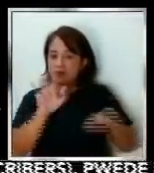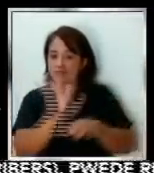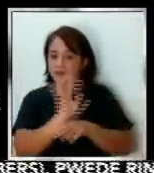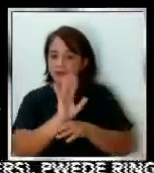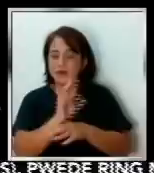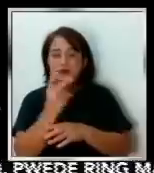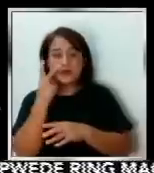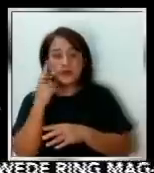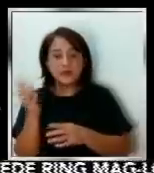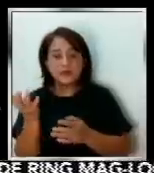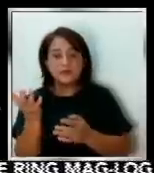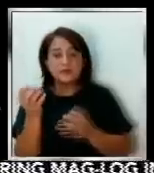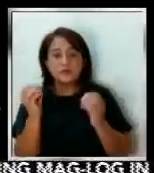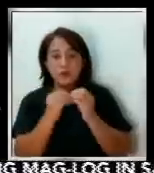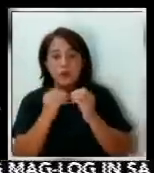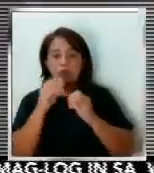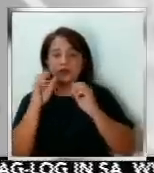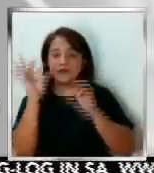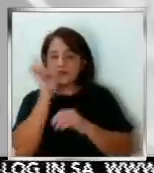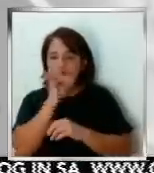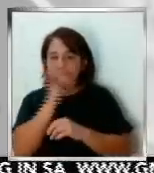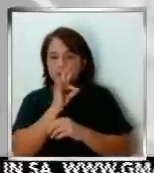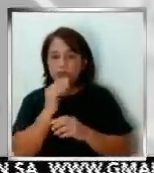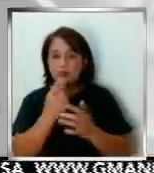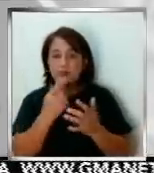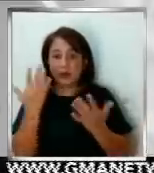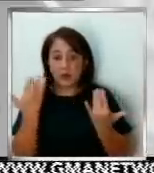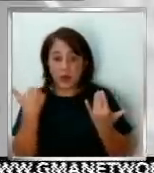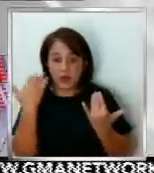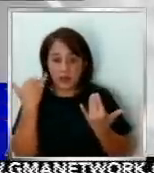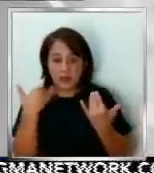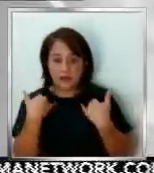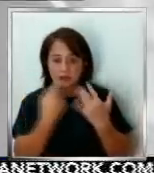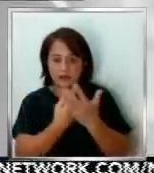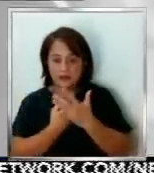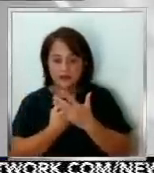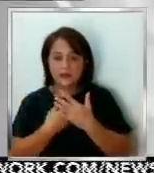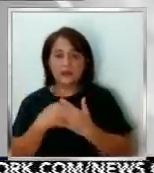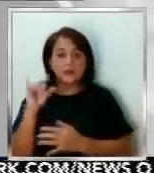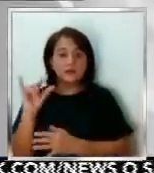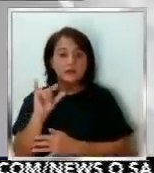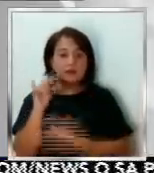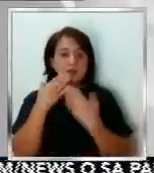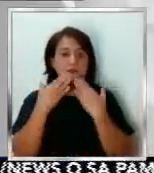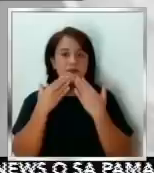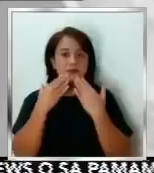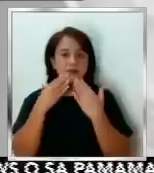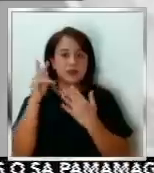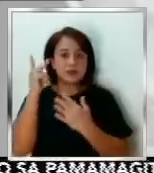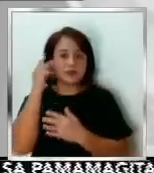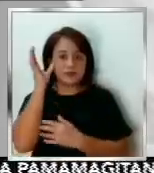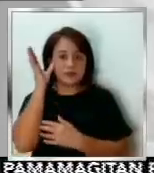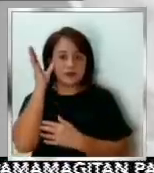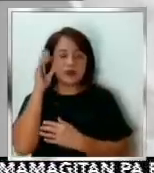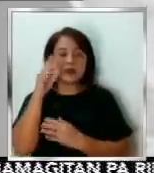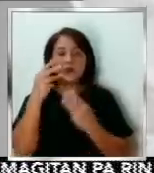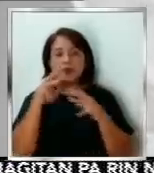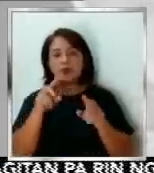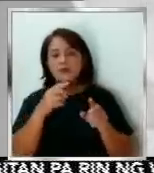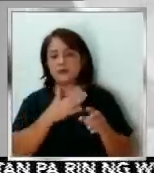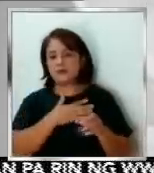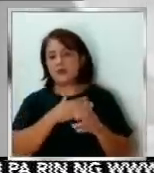mas maraming Pilipino habang naka-quarantine. Sa Instagram naman, nagpasalamat si Paolo sa mga nanood ng kanyang mga pelikula